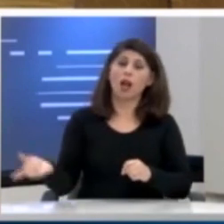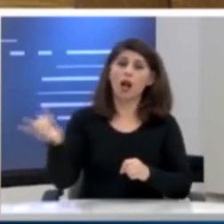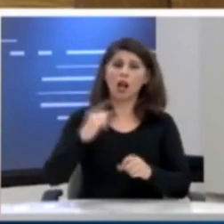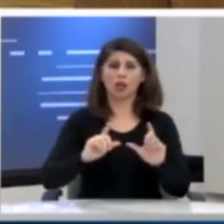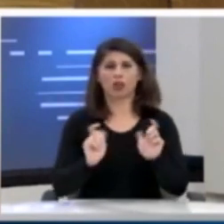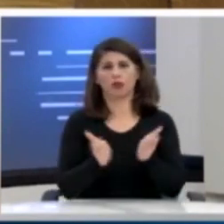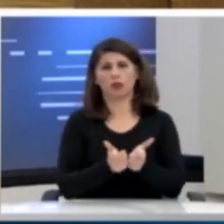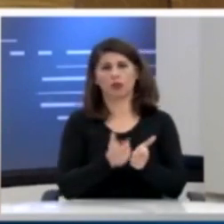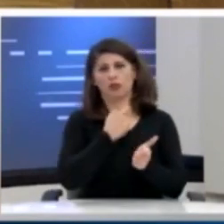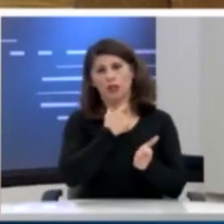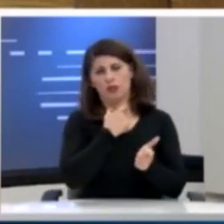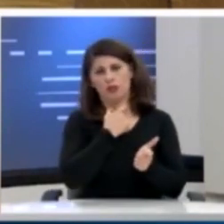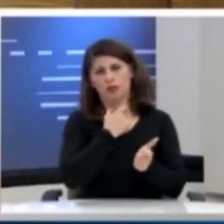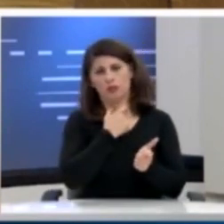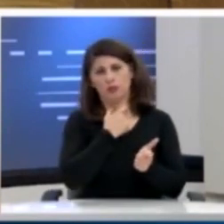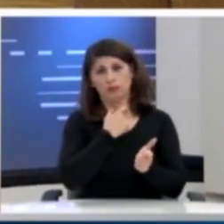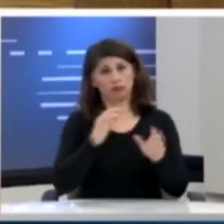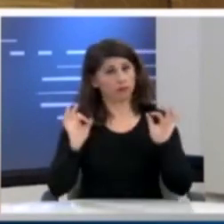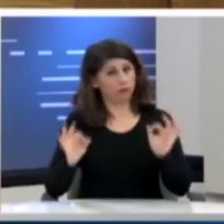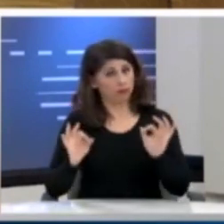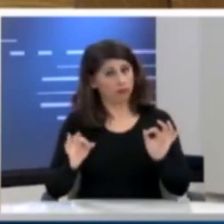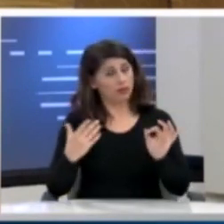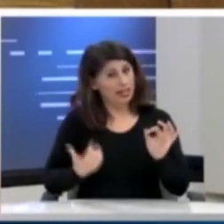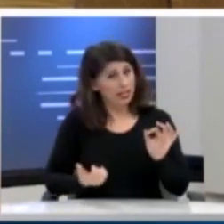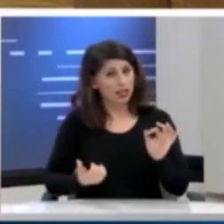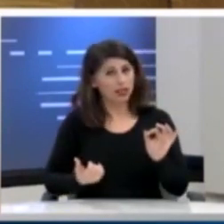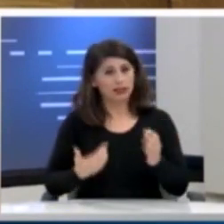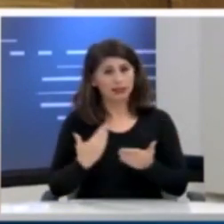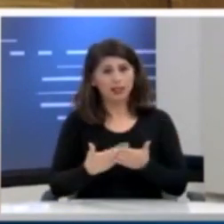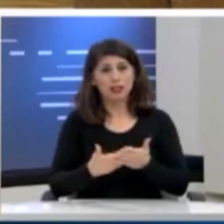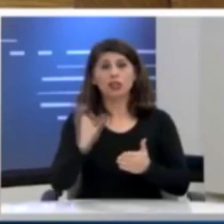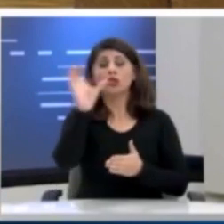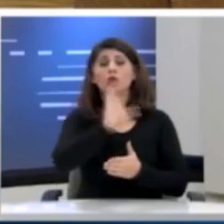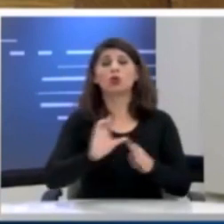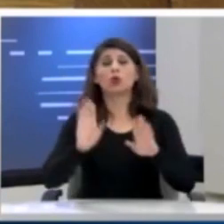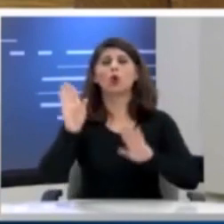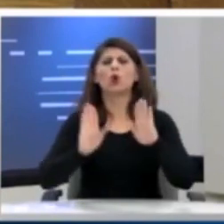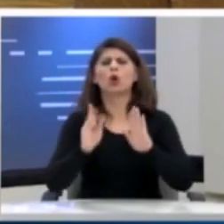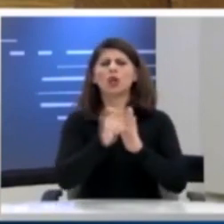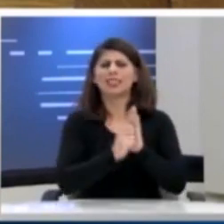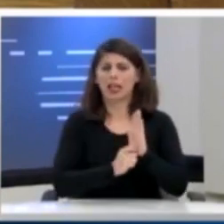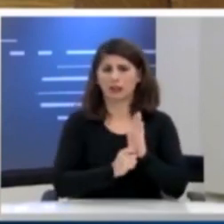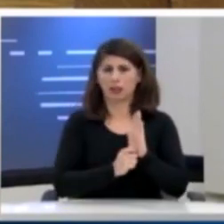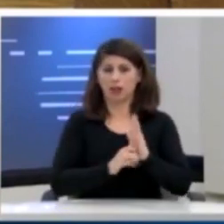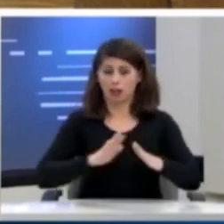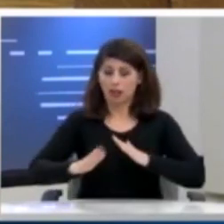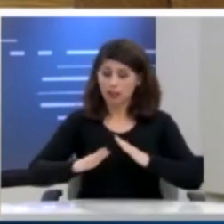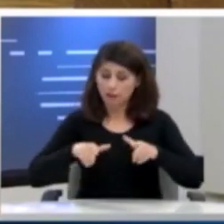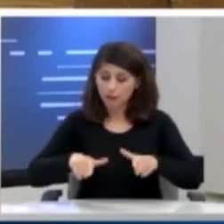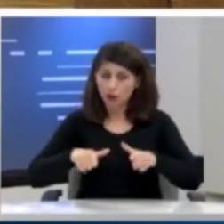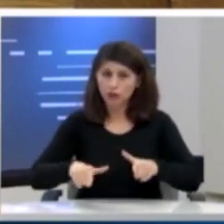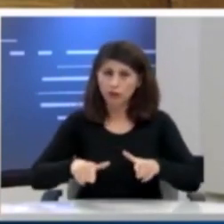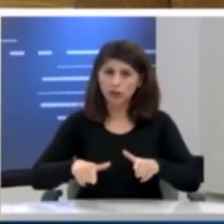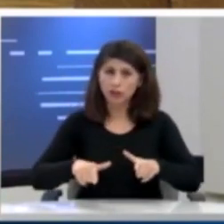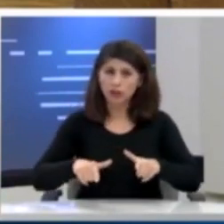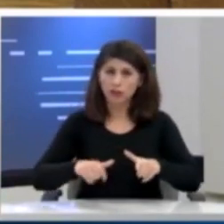άλλων οικογενειακών αναγκών. Χαρακτηριστικά είναι τα στοιχεία της Eurostat για την φροντίδα,